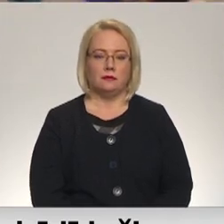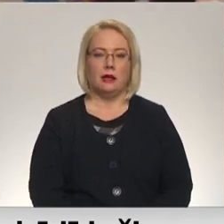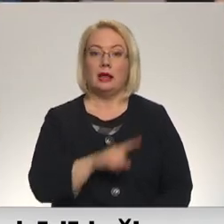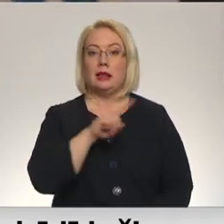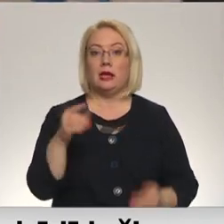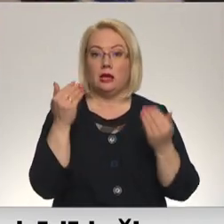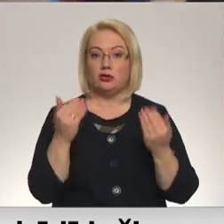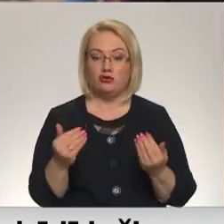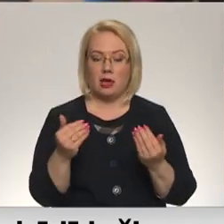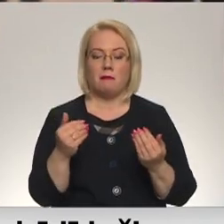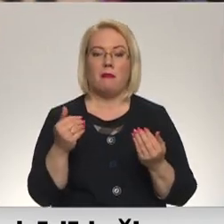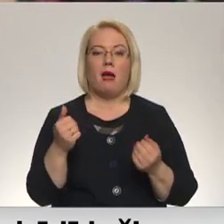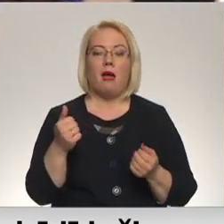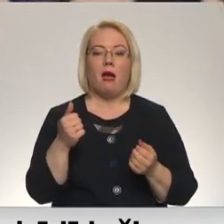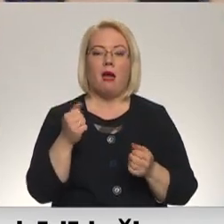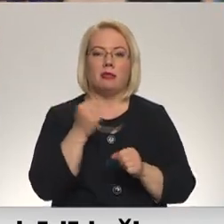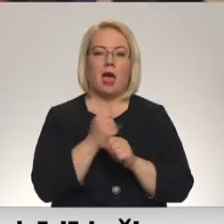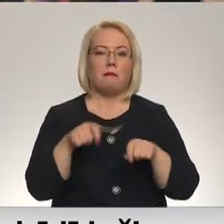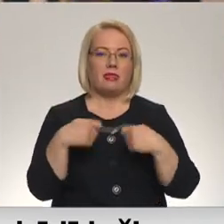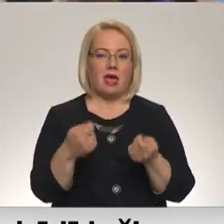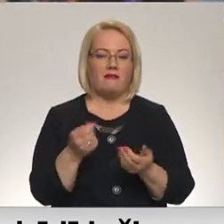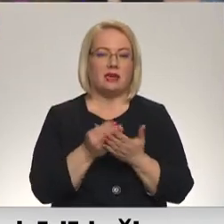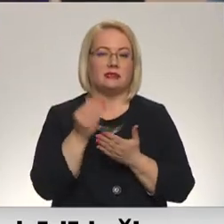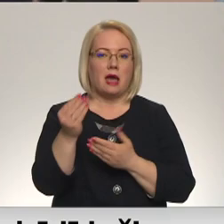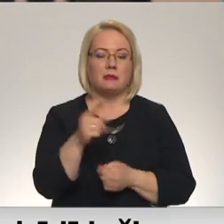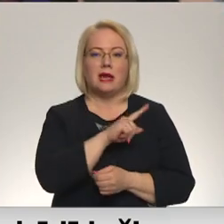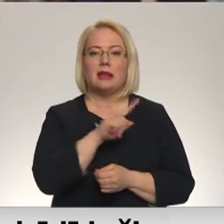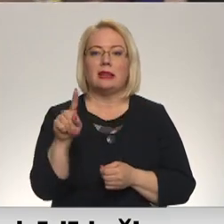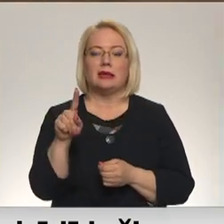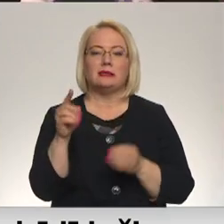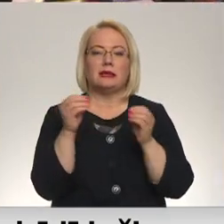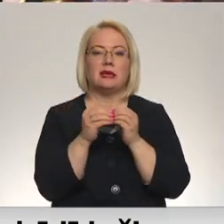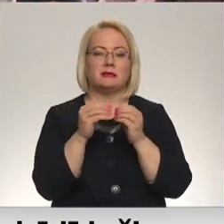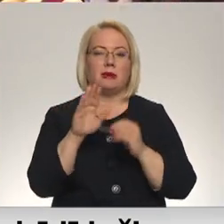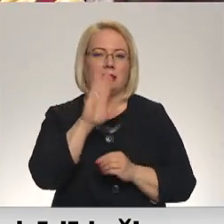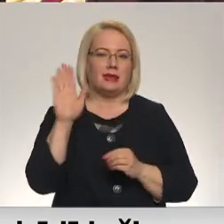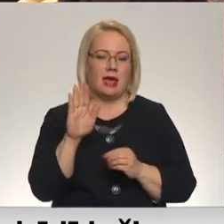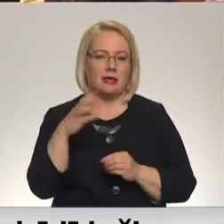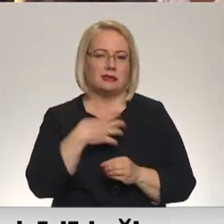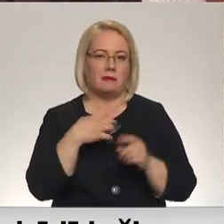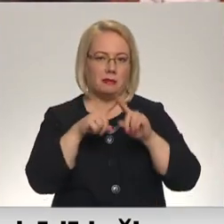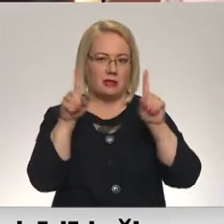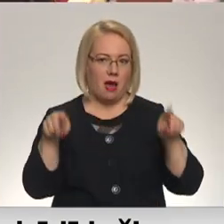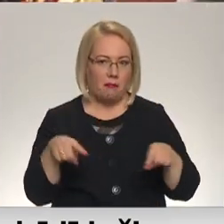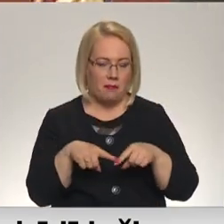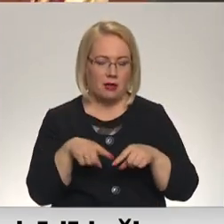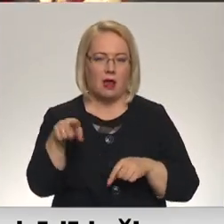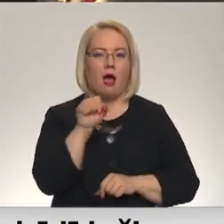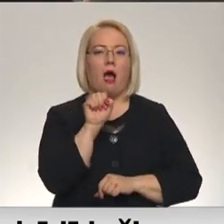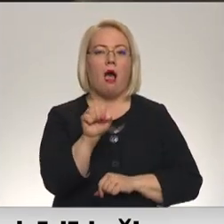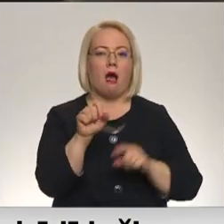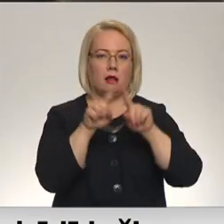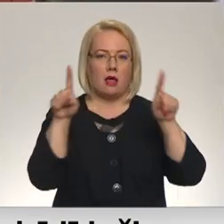Līdz šim darba devēji apmaksāja līdz pat 10. Slimības dienai. Tā ir tā saucamā A slimības lapa, par